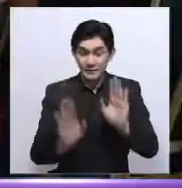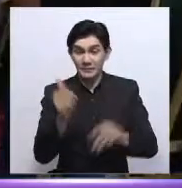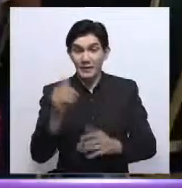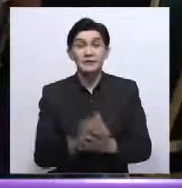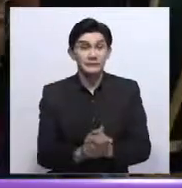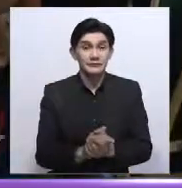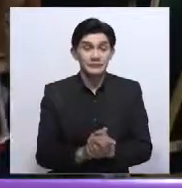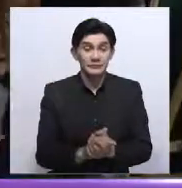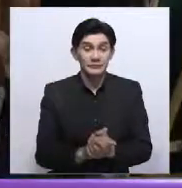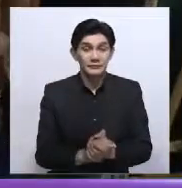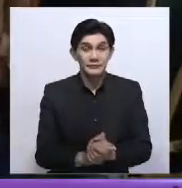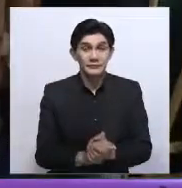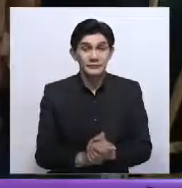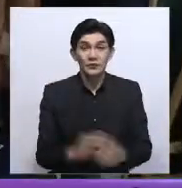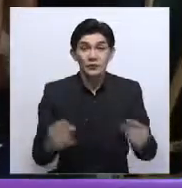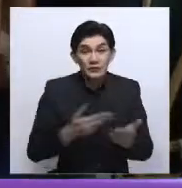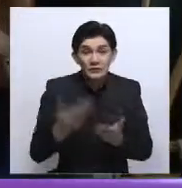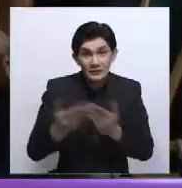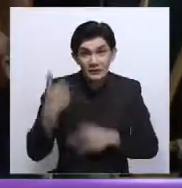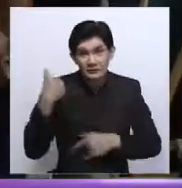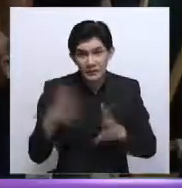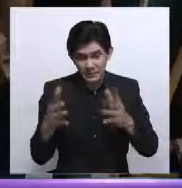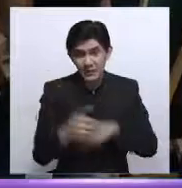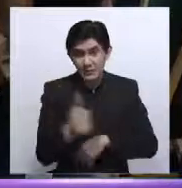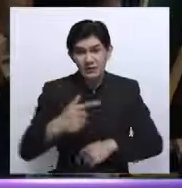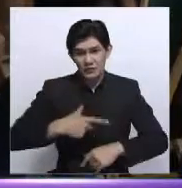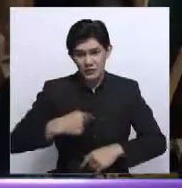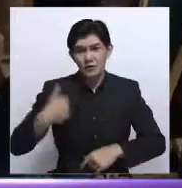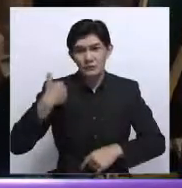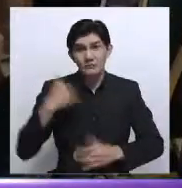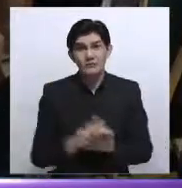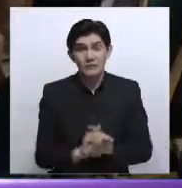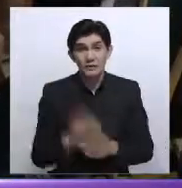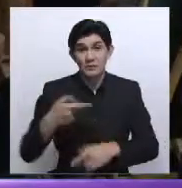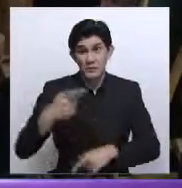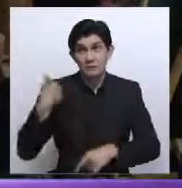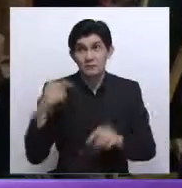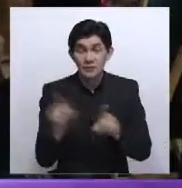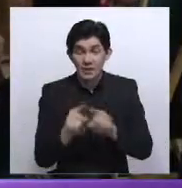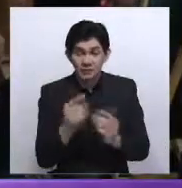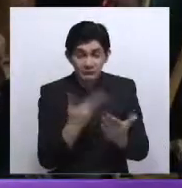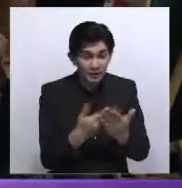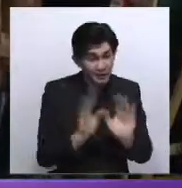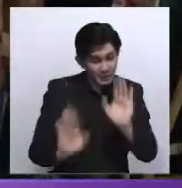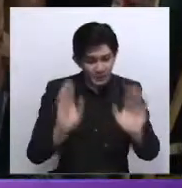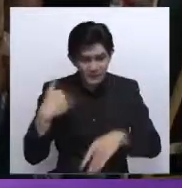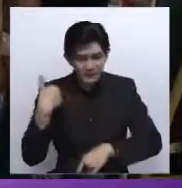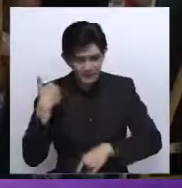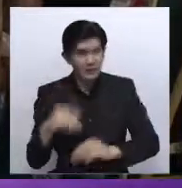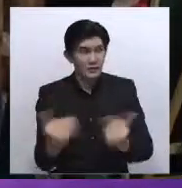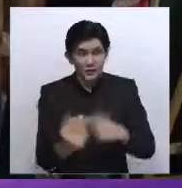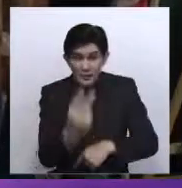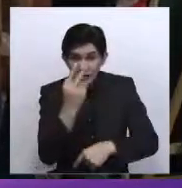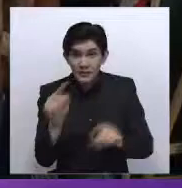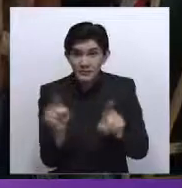ก็มีของให้เลือกเยอะดีค่ะชอบได้ประโยชน์เพราะว่าได้เปรียบเทียบแล้วก็ได้มา